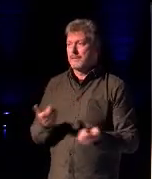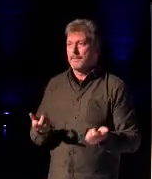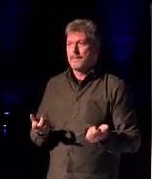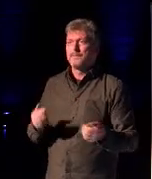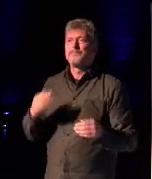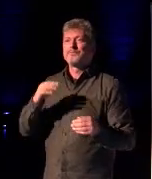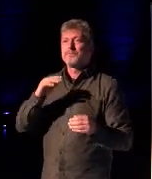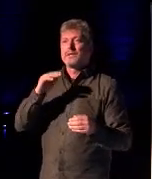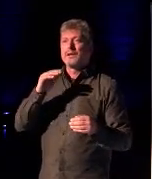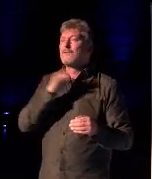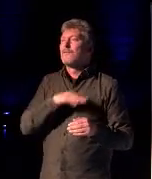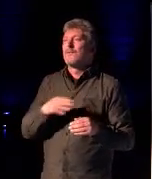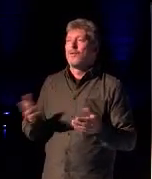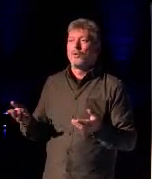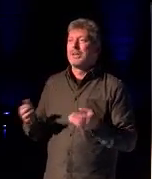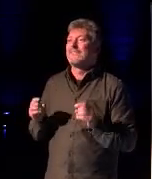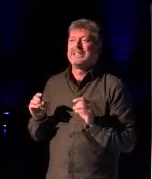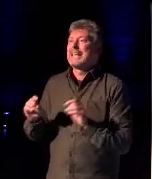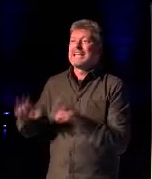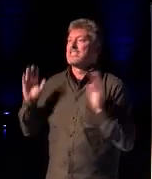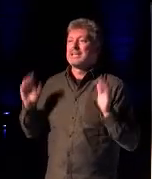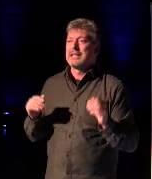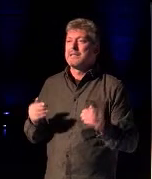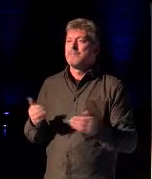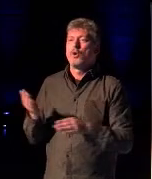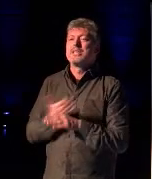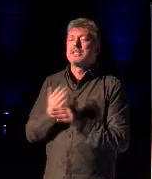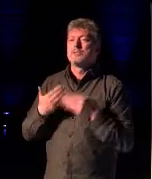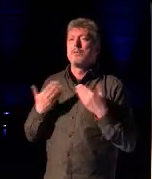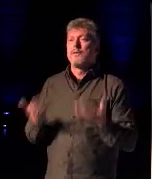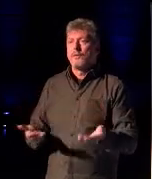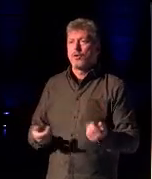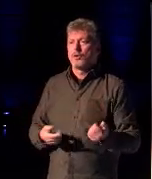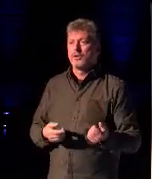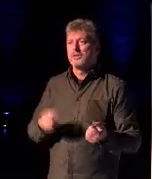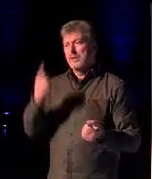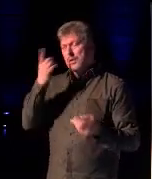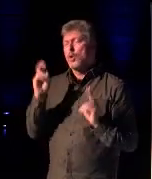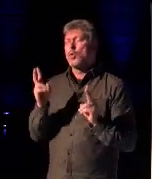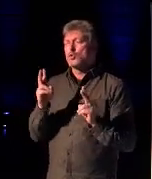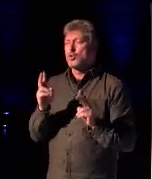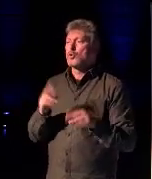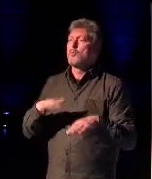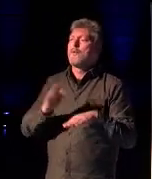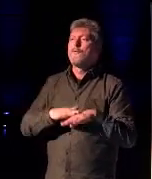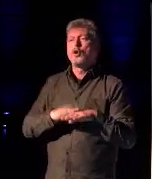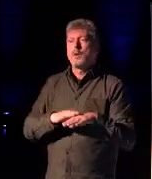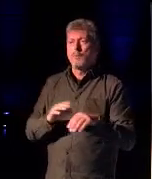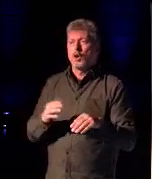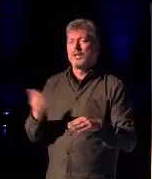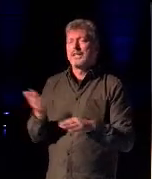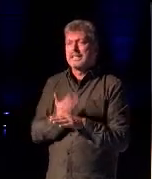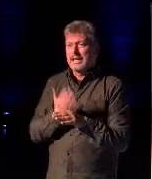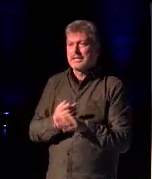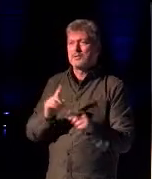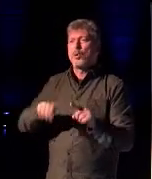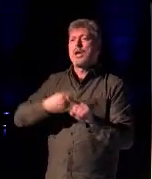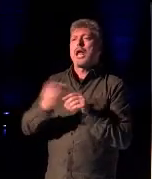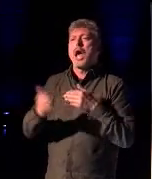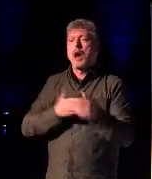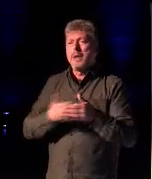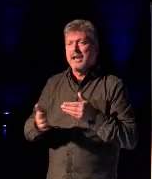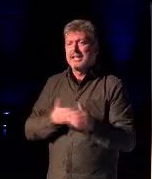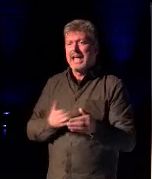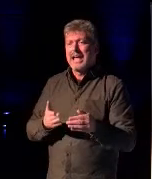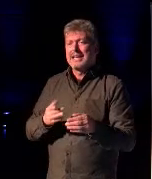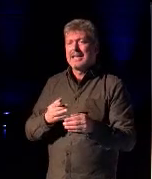slipp på den tjenesten som de har fått. Sånn at jeg mener også at de forebyggende tjenester og rehabiliteringstjenestene skal